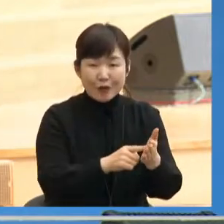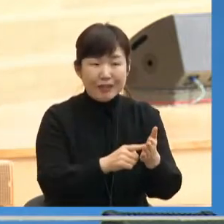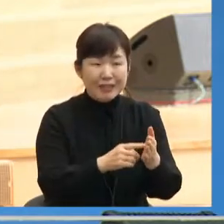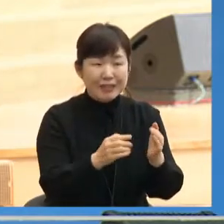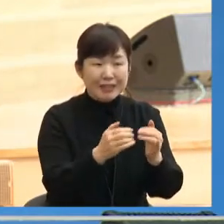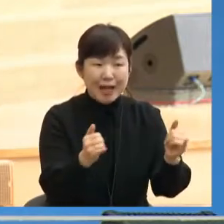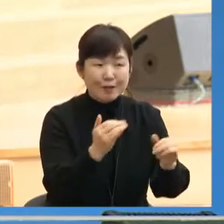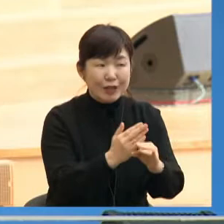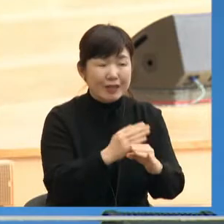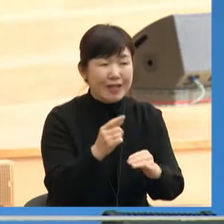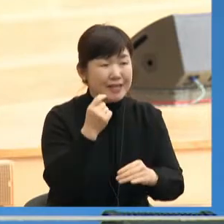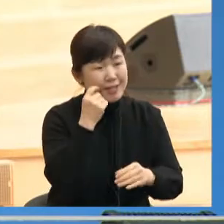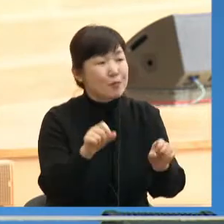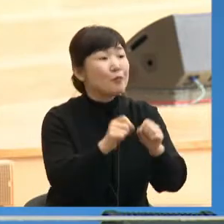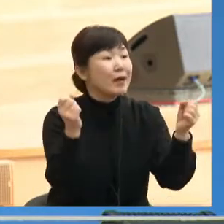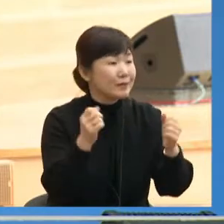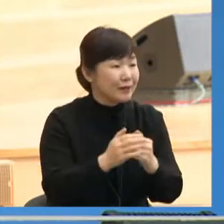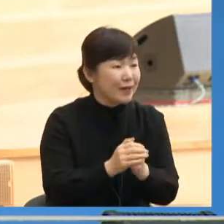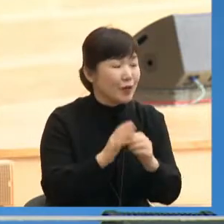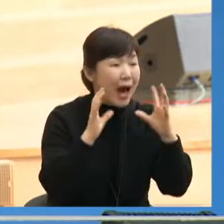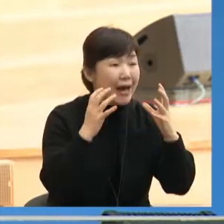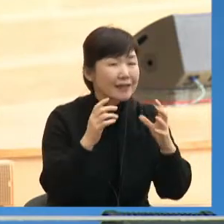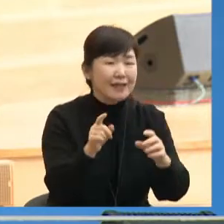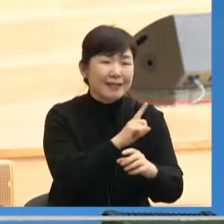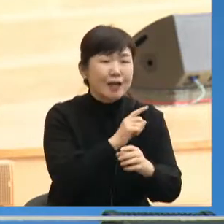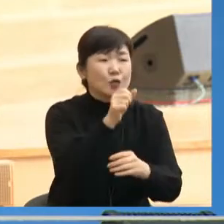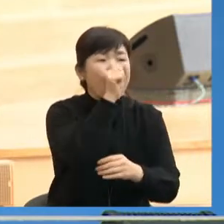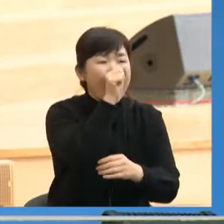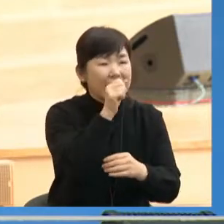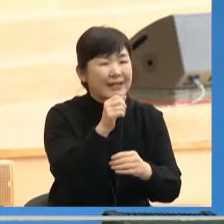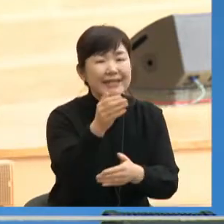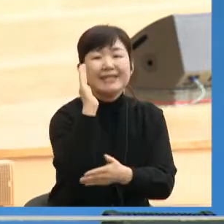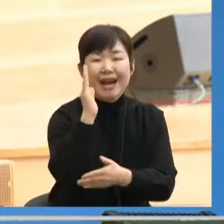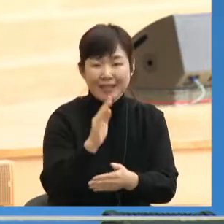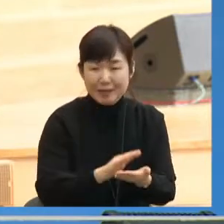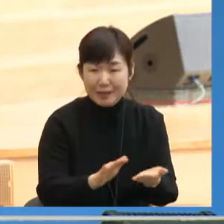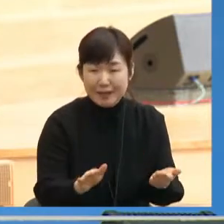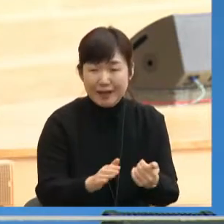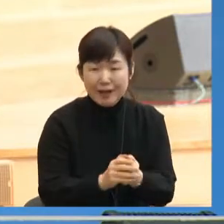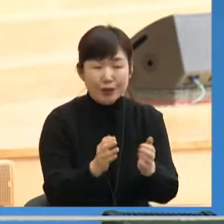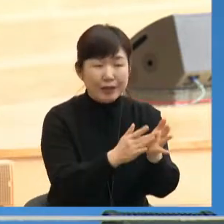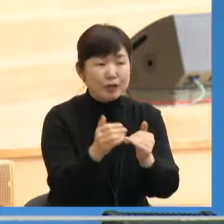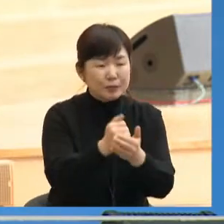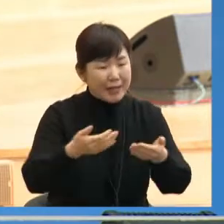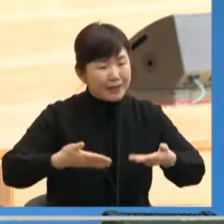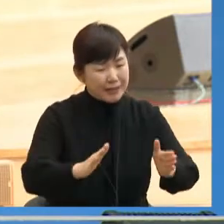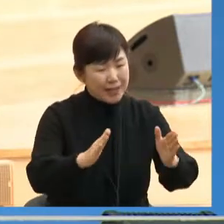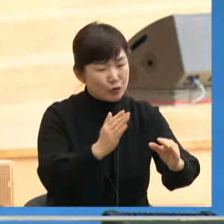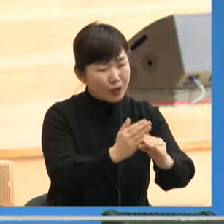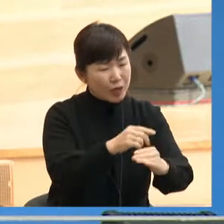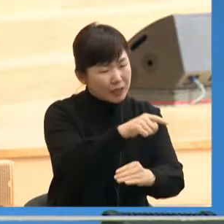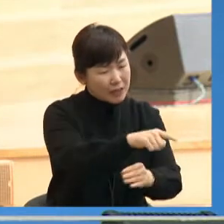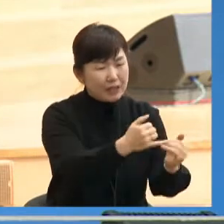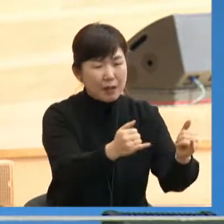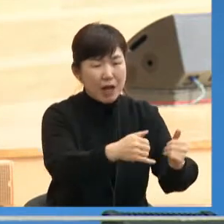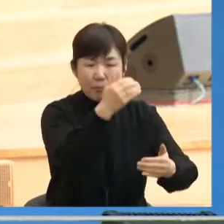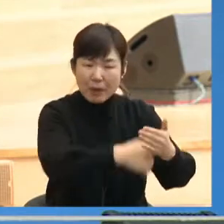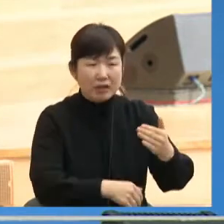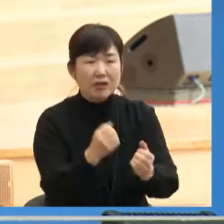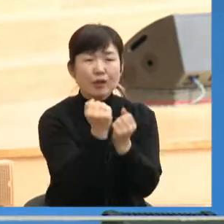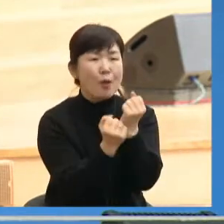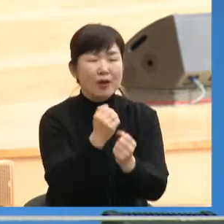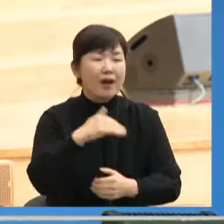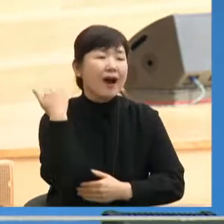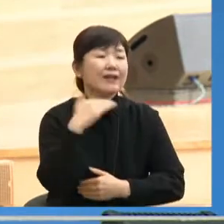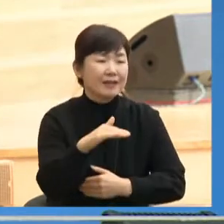있는 사람이죠. 그리고 아이들이 가장 좋아하는 이야기예요. 그리고 예수님의 탄생 가운데 이 사람을 빼놓고는 설명이